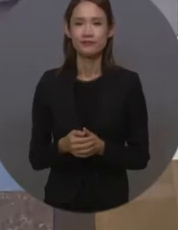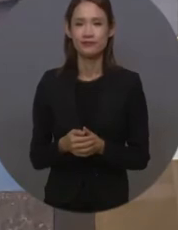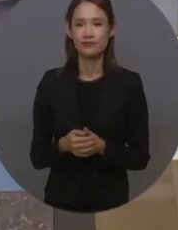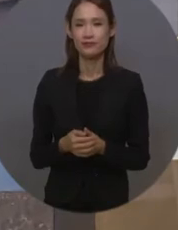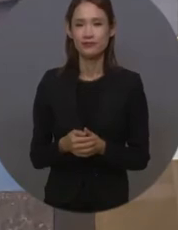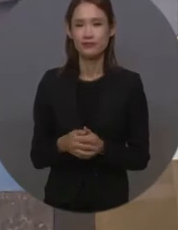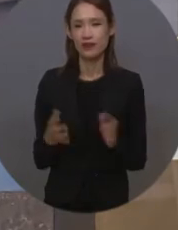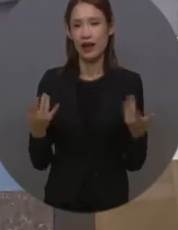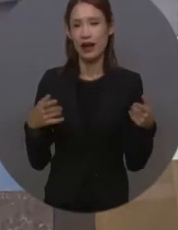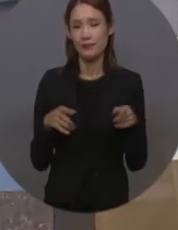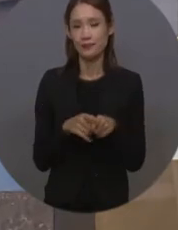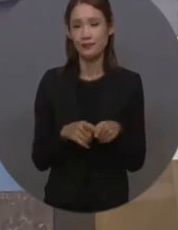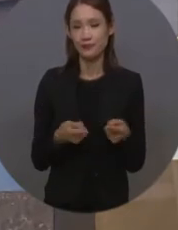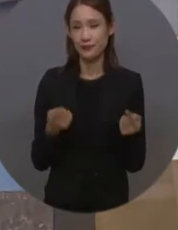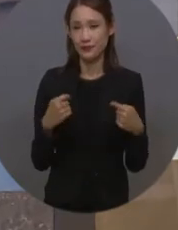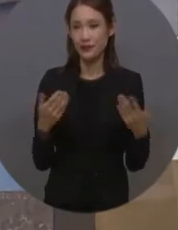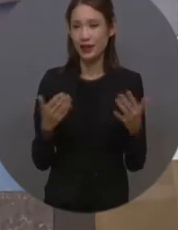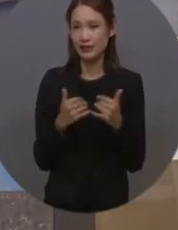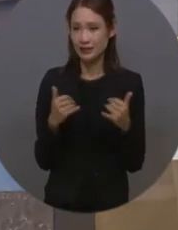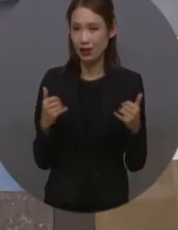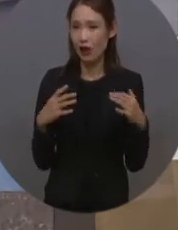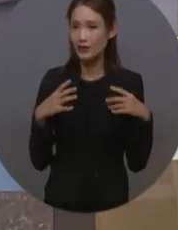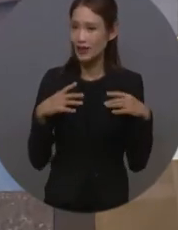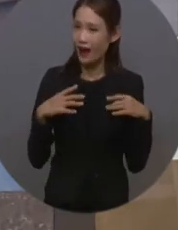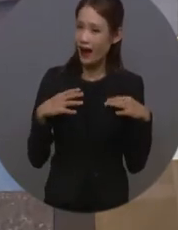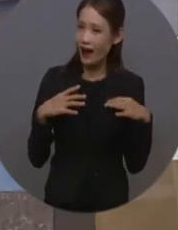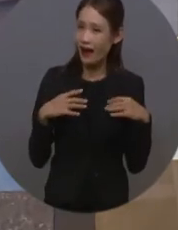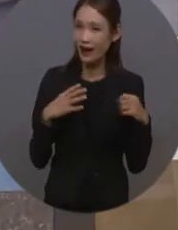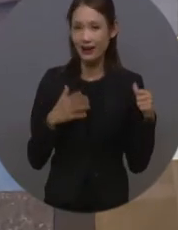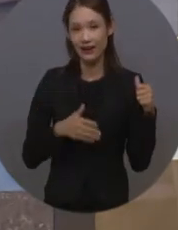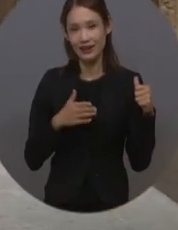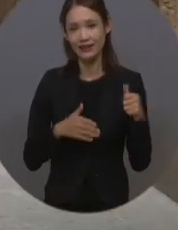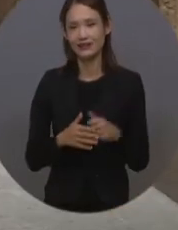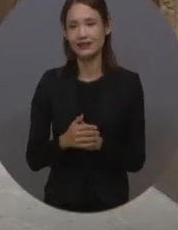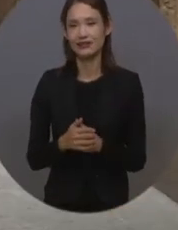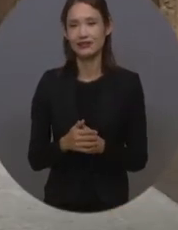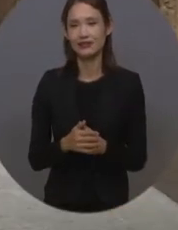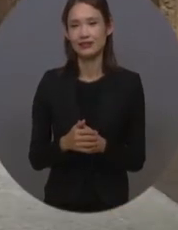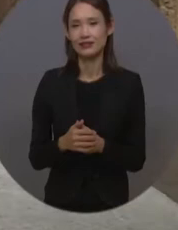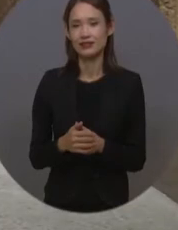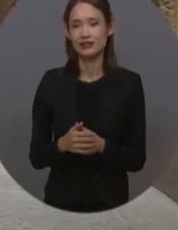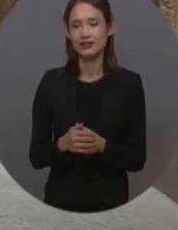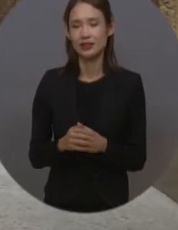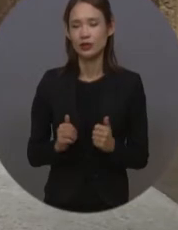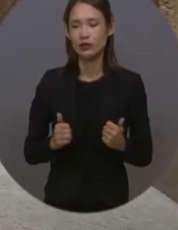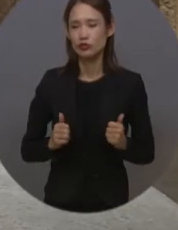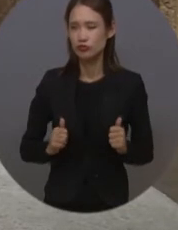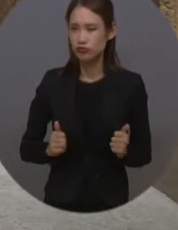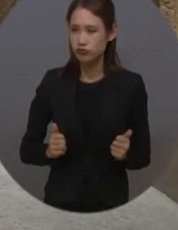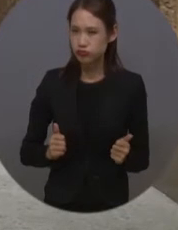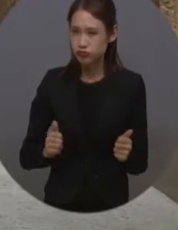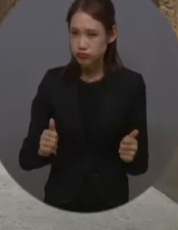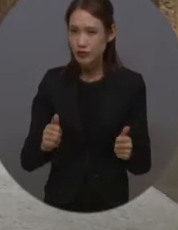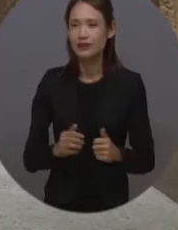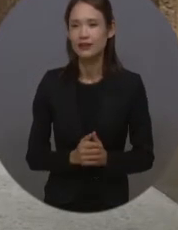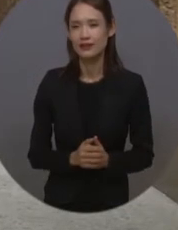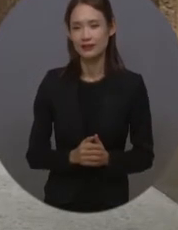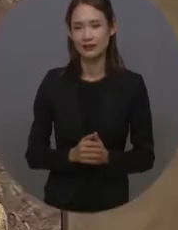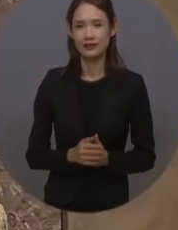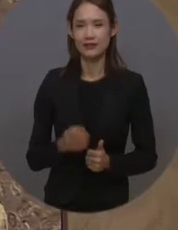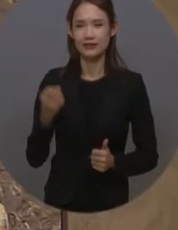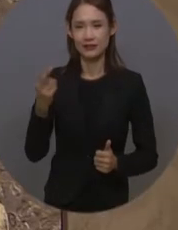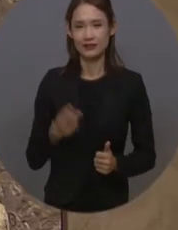좀 함께하고 계신 이 직원분들 자랑 좀 해 주시죠. 아주 부지런하세요. 또